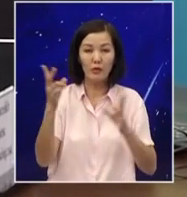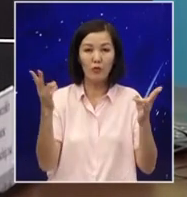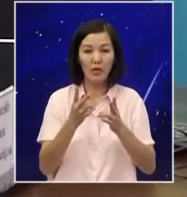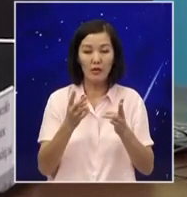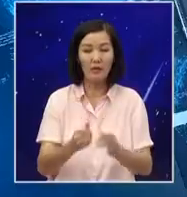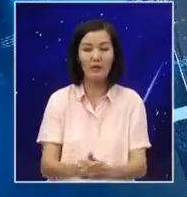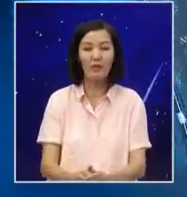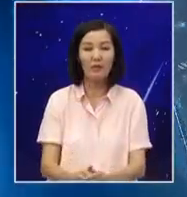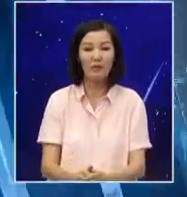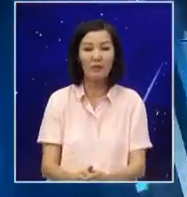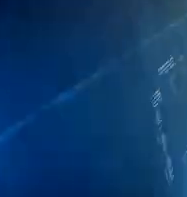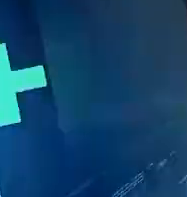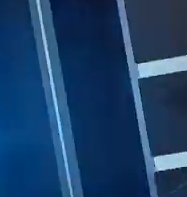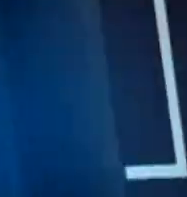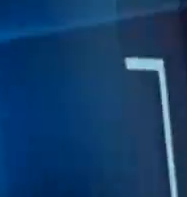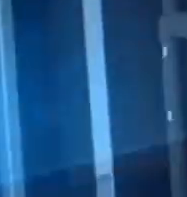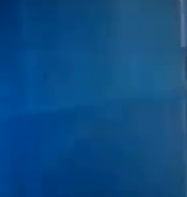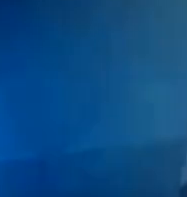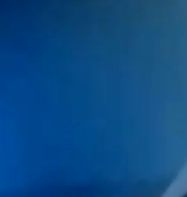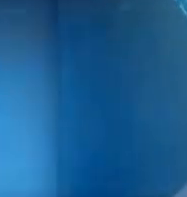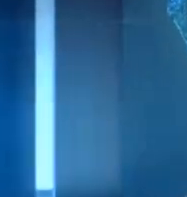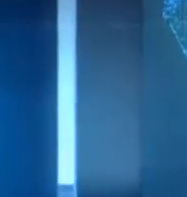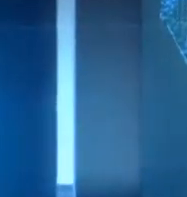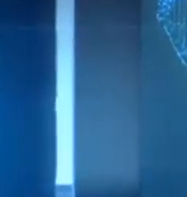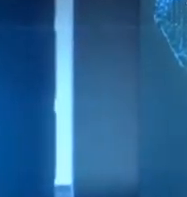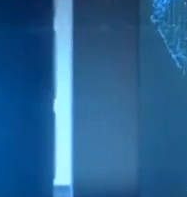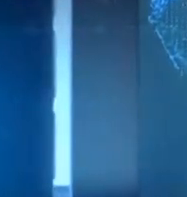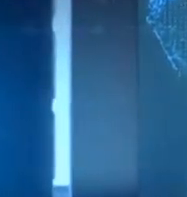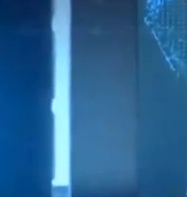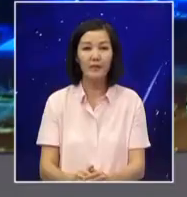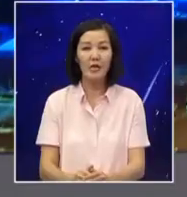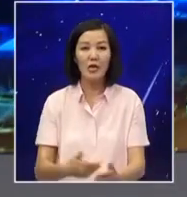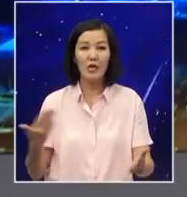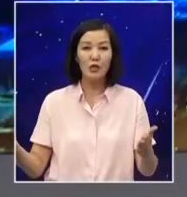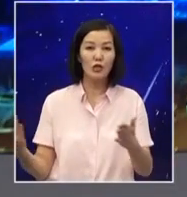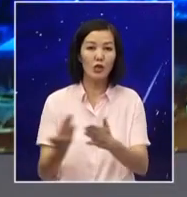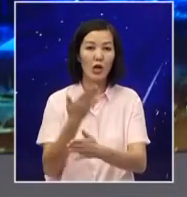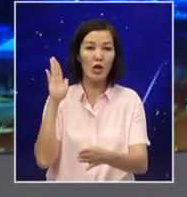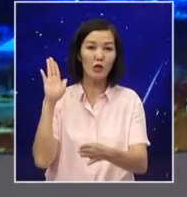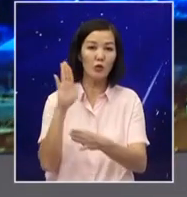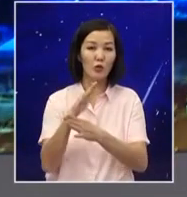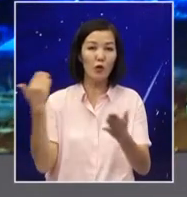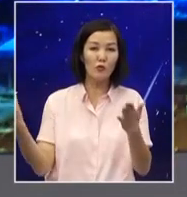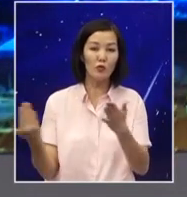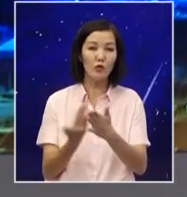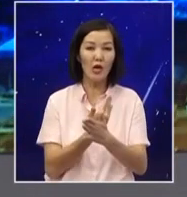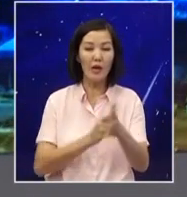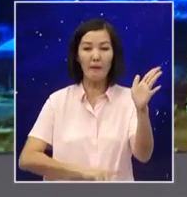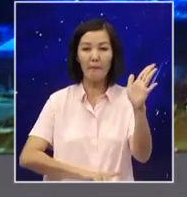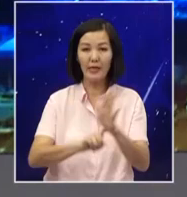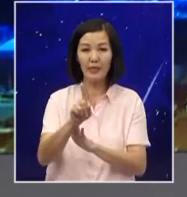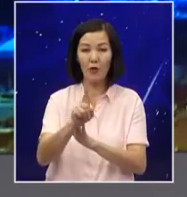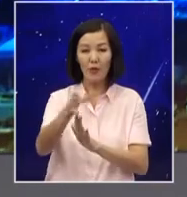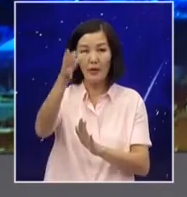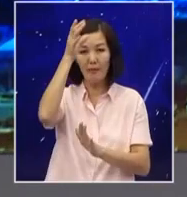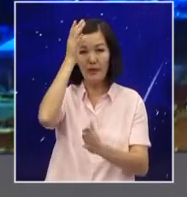да? Мадина Берікқызы, Жасұлан Шымкенже, Жетісу телеарнасы. Жаңа жолдау, жаңа қадам бастауы. Білім